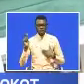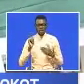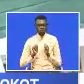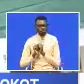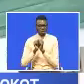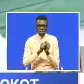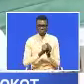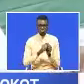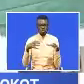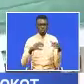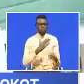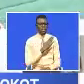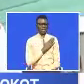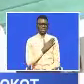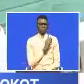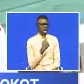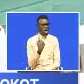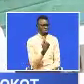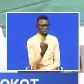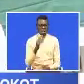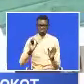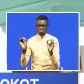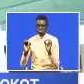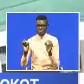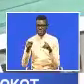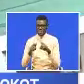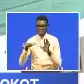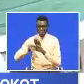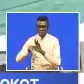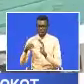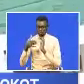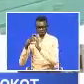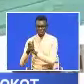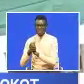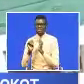sio wana NASA peke yake. Hata wana Jubilee tulikuwa